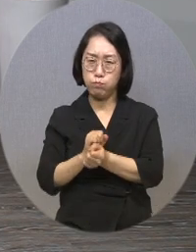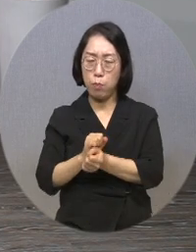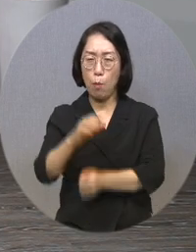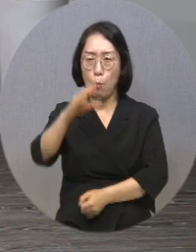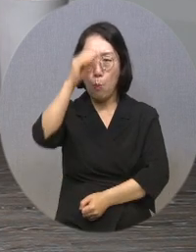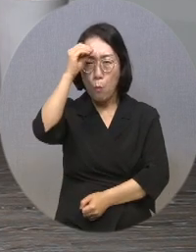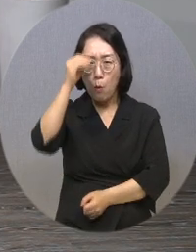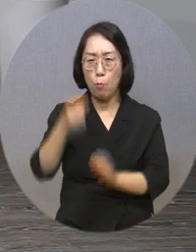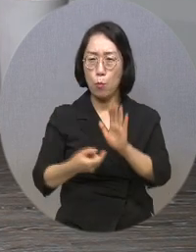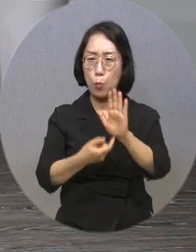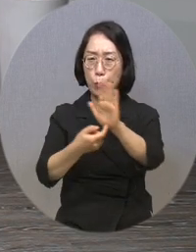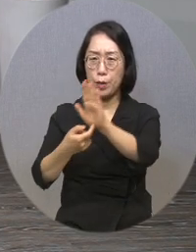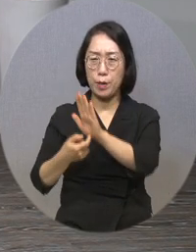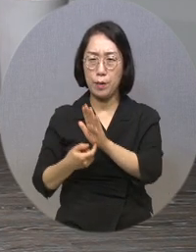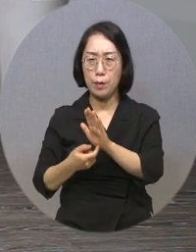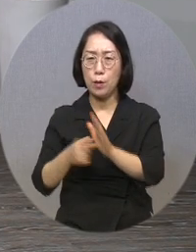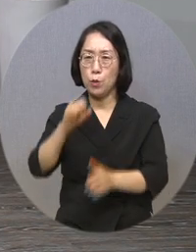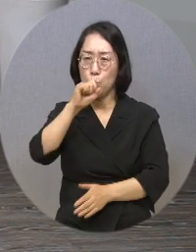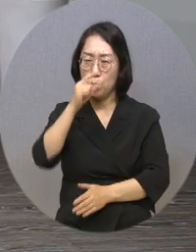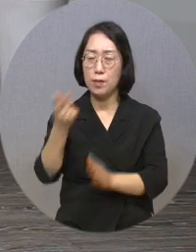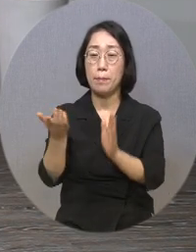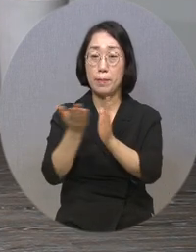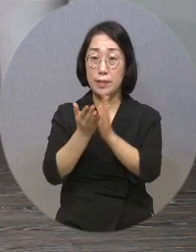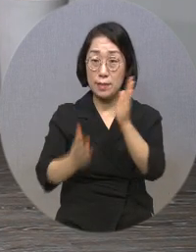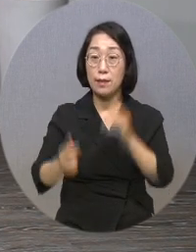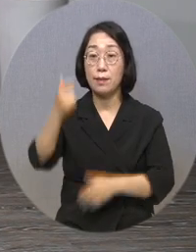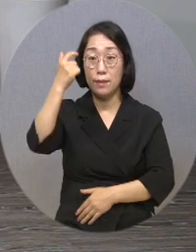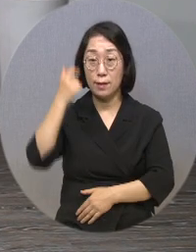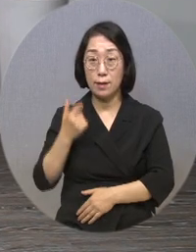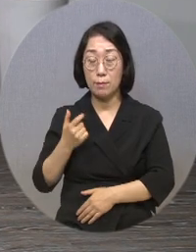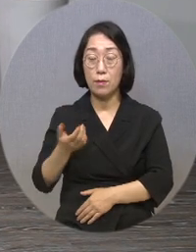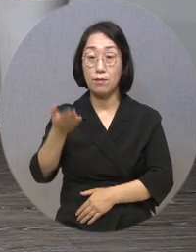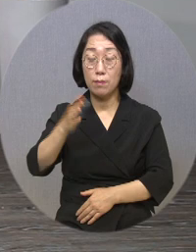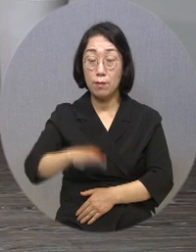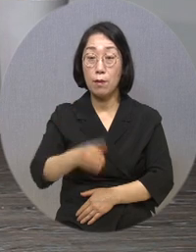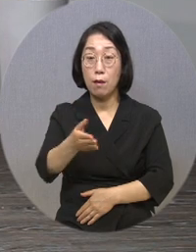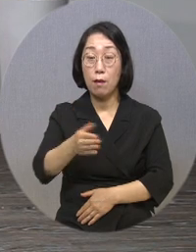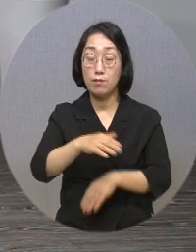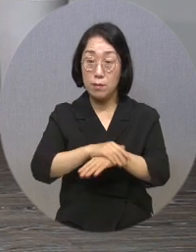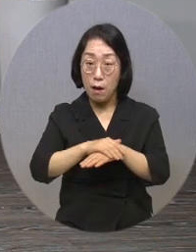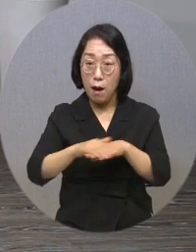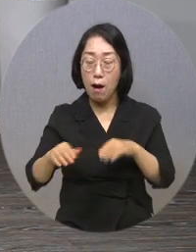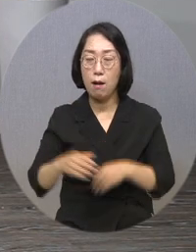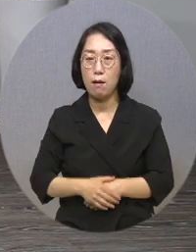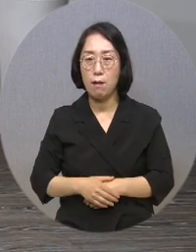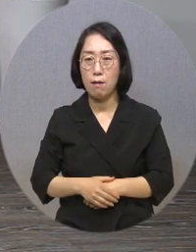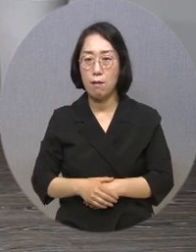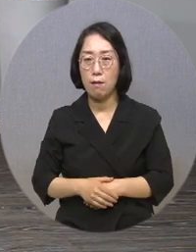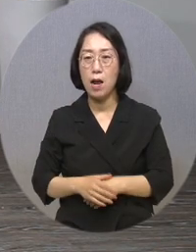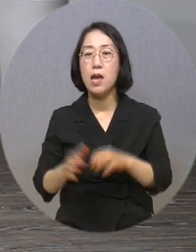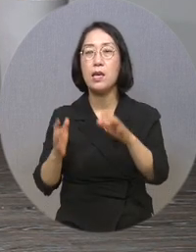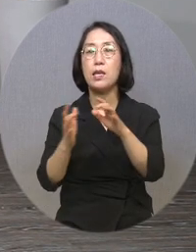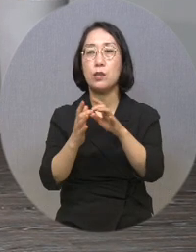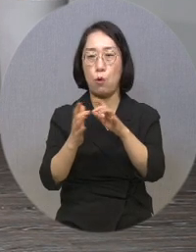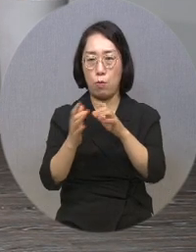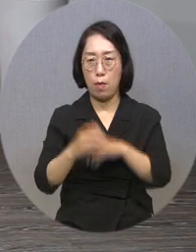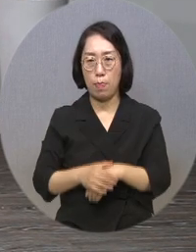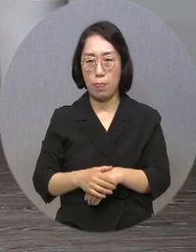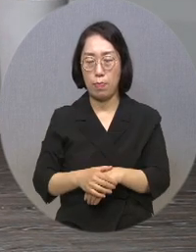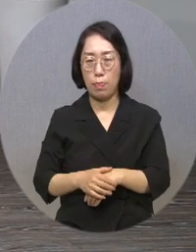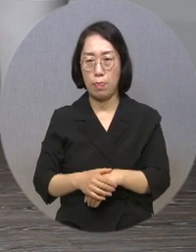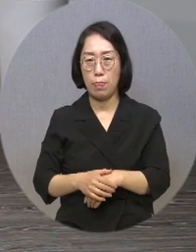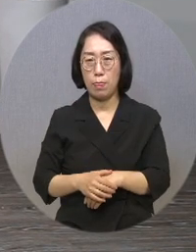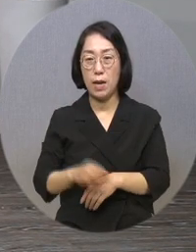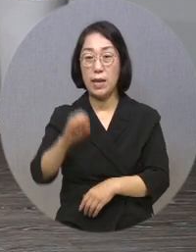이렇게 아이러니한 사례가 될 수가 있다고 생각이 들어요. 근데 이렇게 모범적으로 이제 이북으로 이렇게 사례를